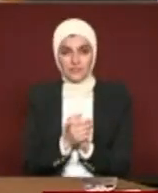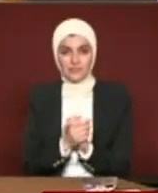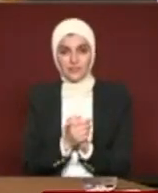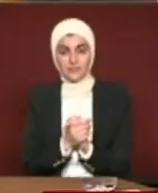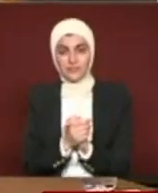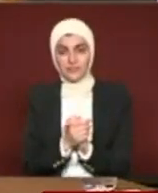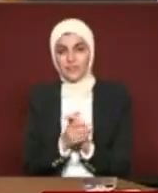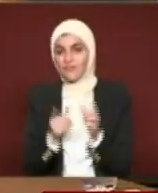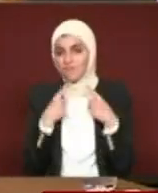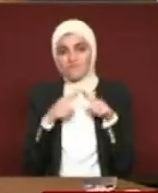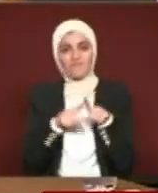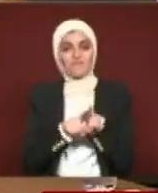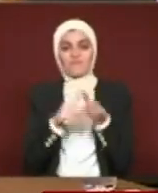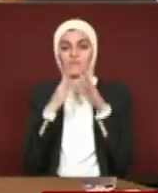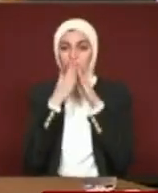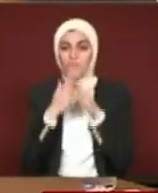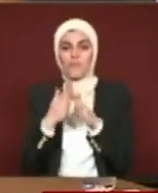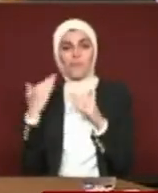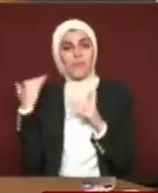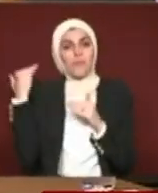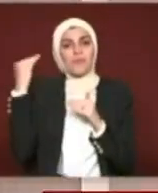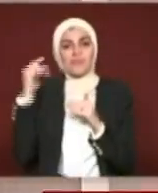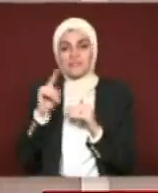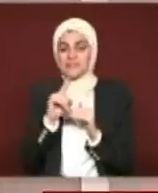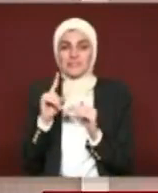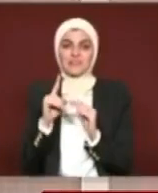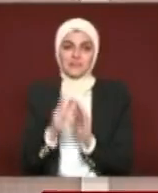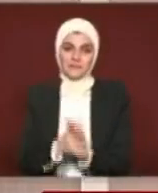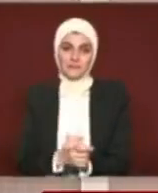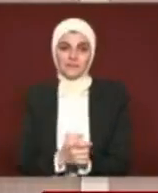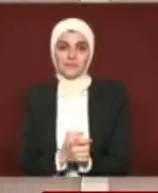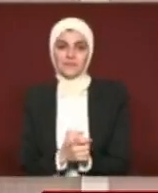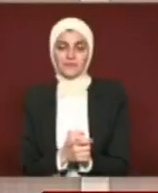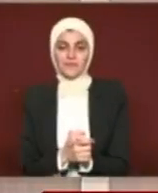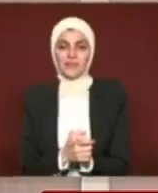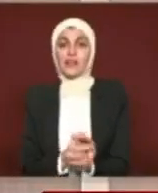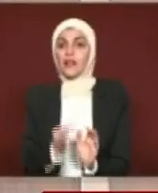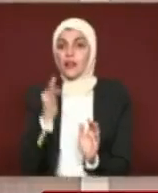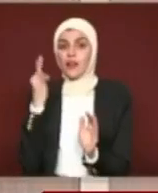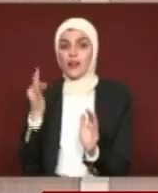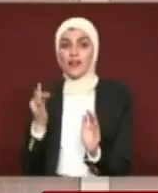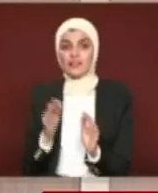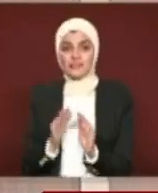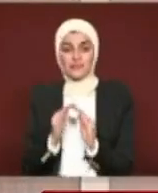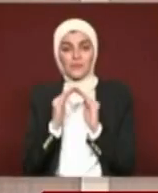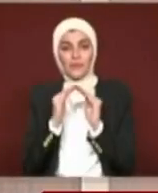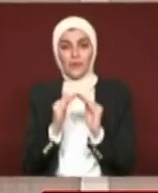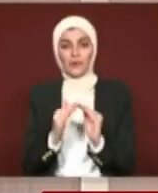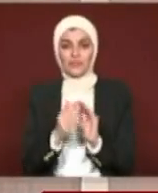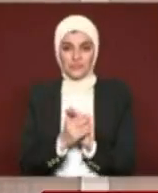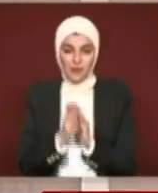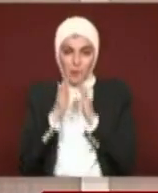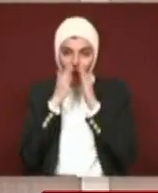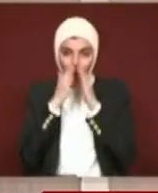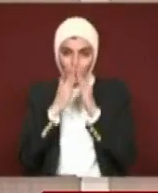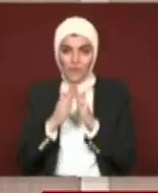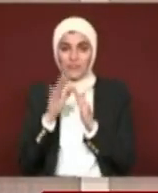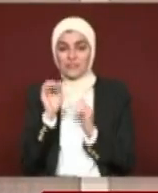مصر. علينا من خلال هذا الحوار وضع مصر